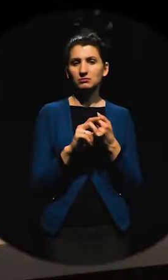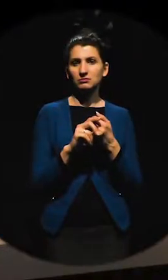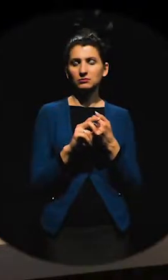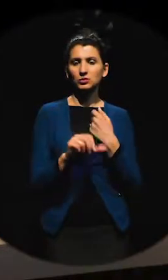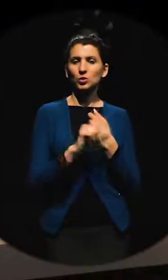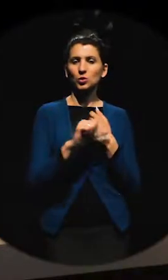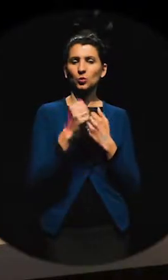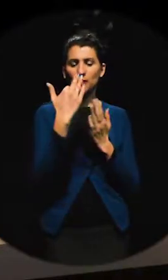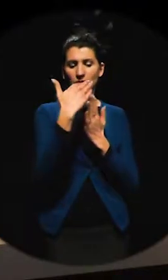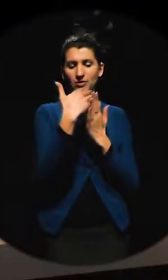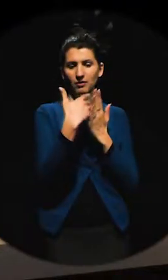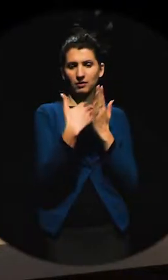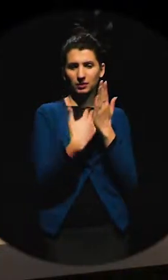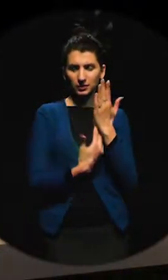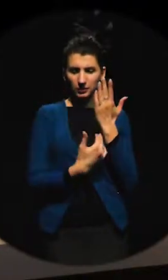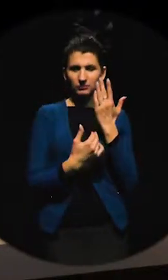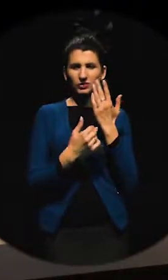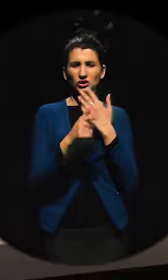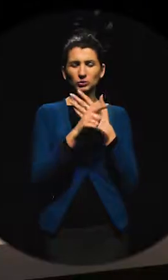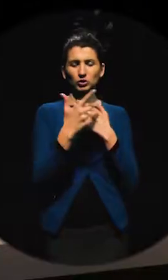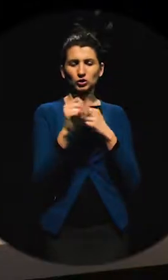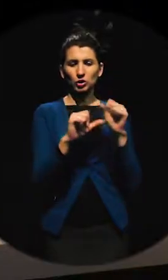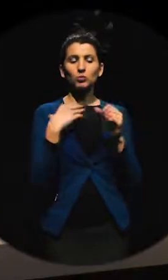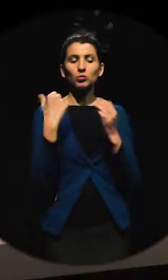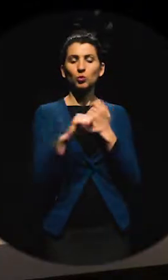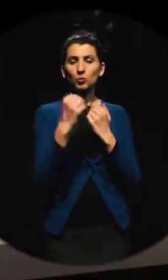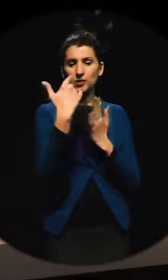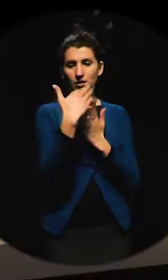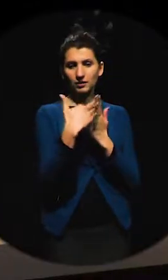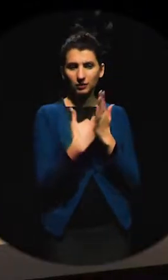nieco wcześniejszym, 4 lata wcześniejszym, z 1973 roku,